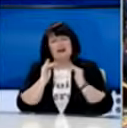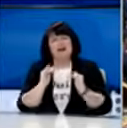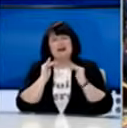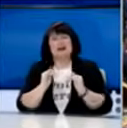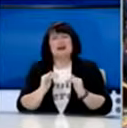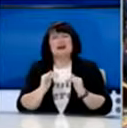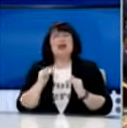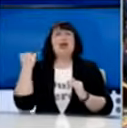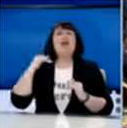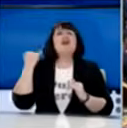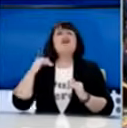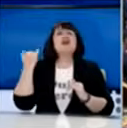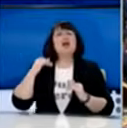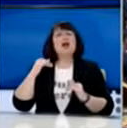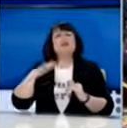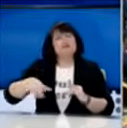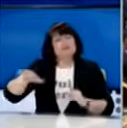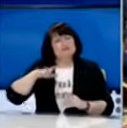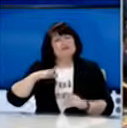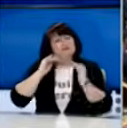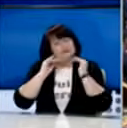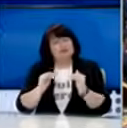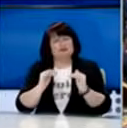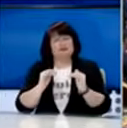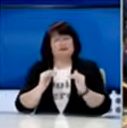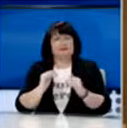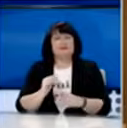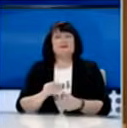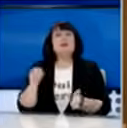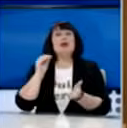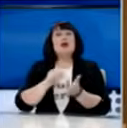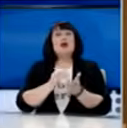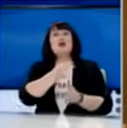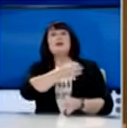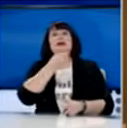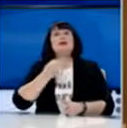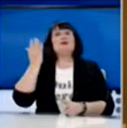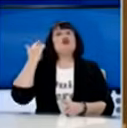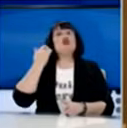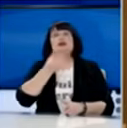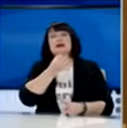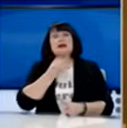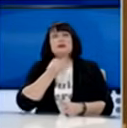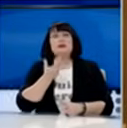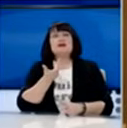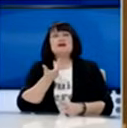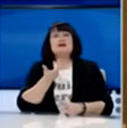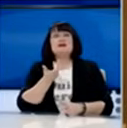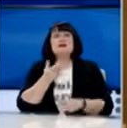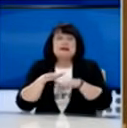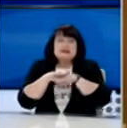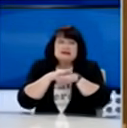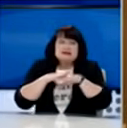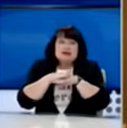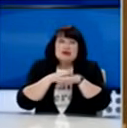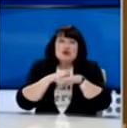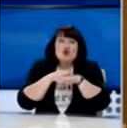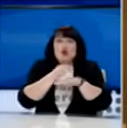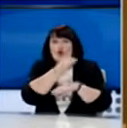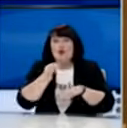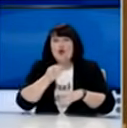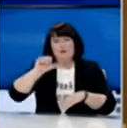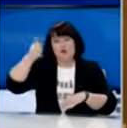μετά την Εύβοια. Και ξέρετε επίσης τι άλλο είπατε τότε. Είπατε «ζητώ συγγνώμη